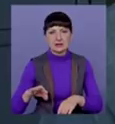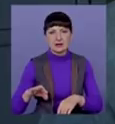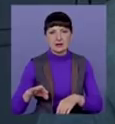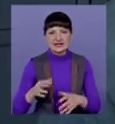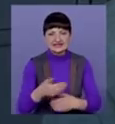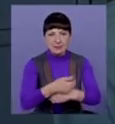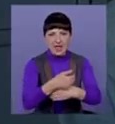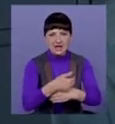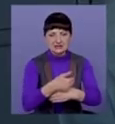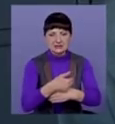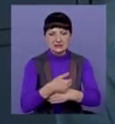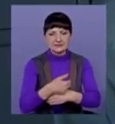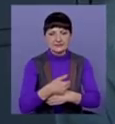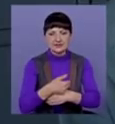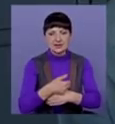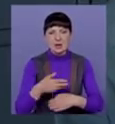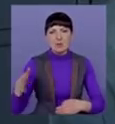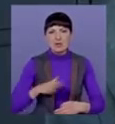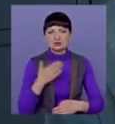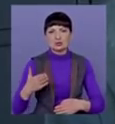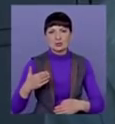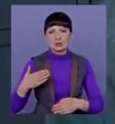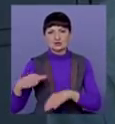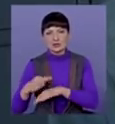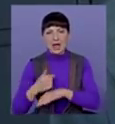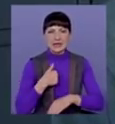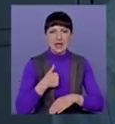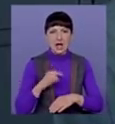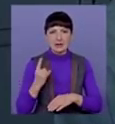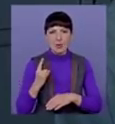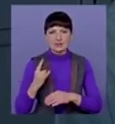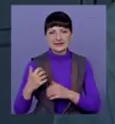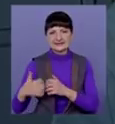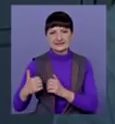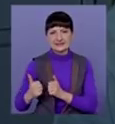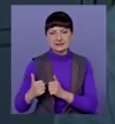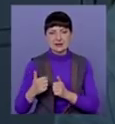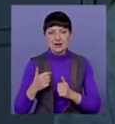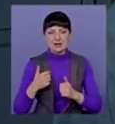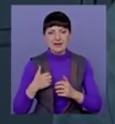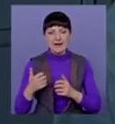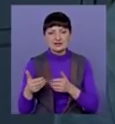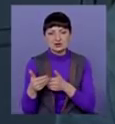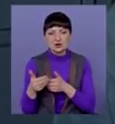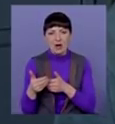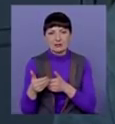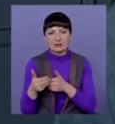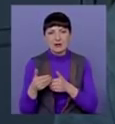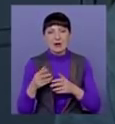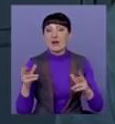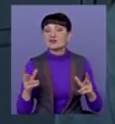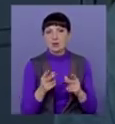спереди. Сын, получается, между нами сидел. Можно сказать, что вот пронесло, повезло.